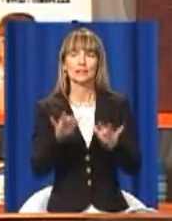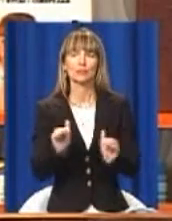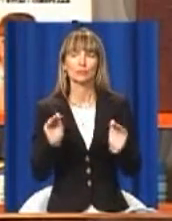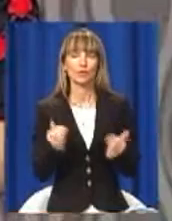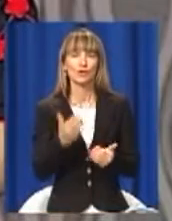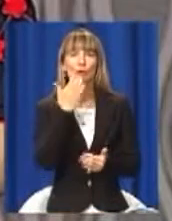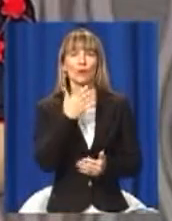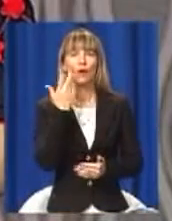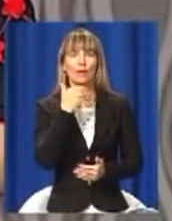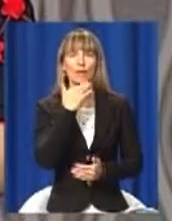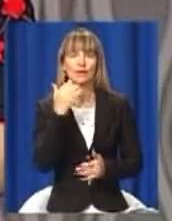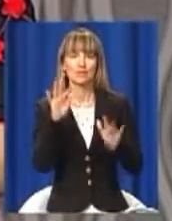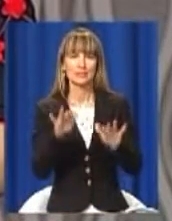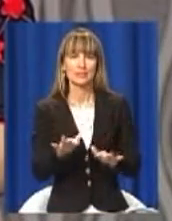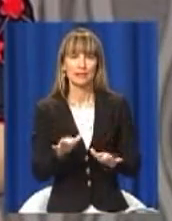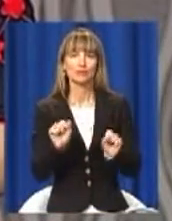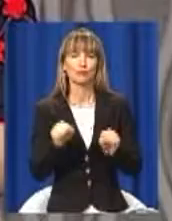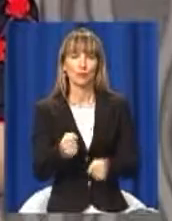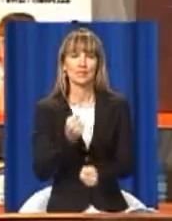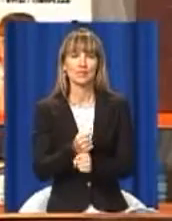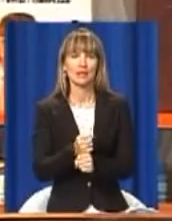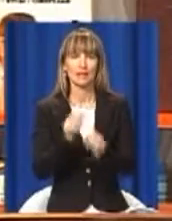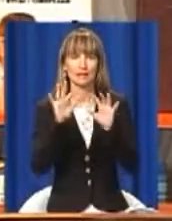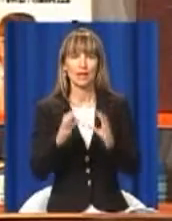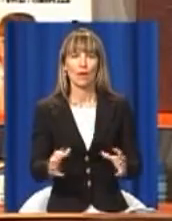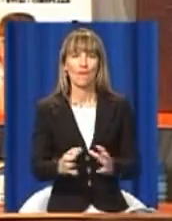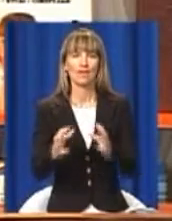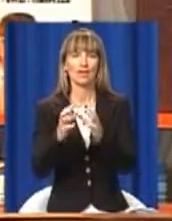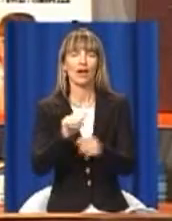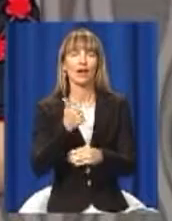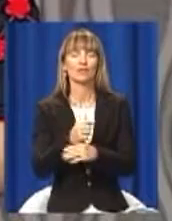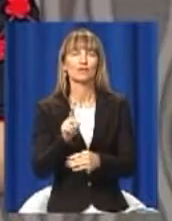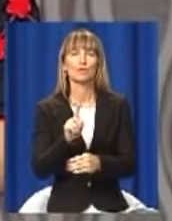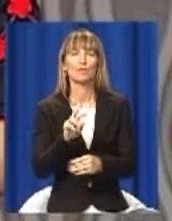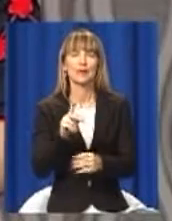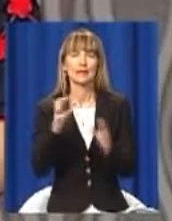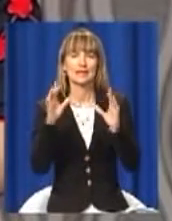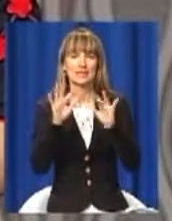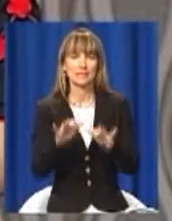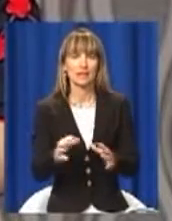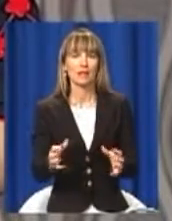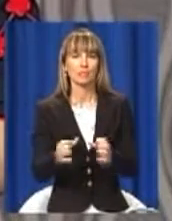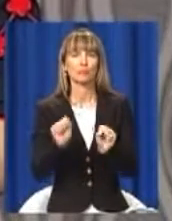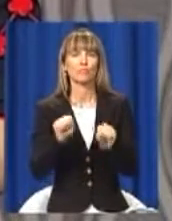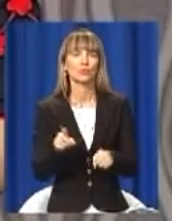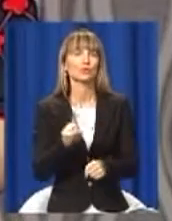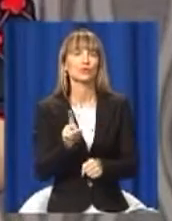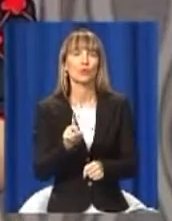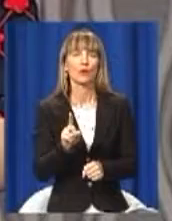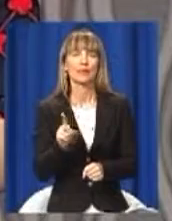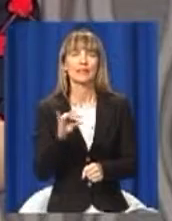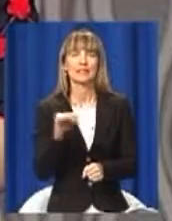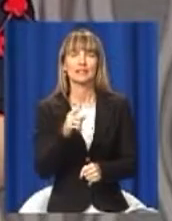Коли багато. Коли багато снігу і кочухурів, можна ліпити сніговиків. Так. А ще головне, щоб сніг ліпився і можна, ну, було дійсно таке з нього щось